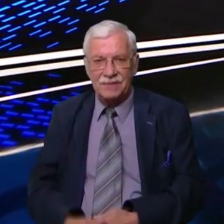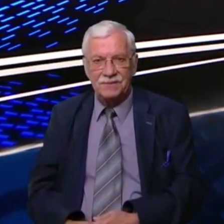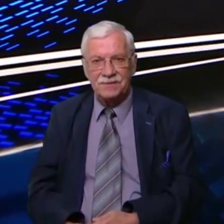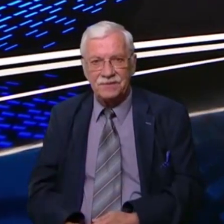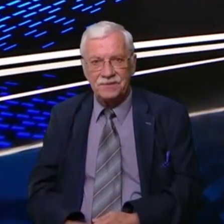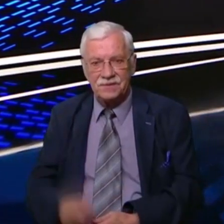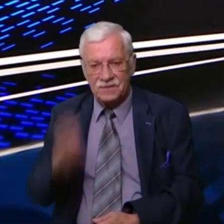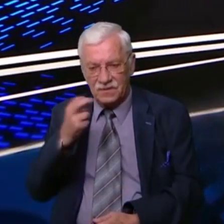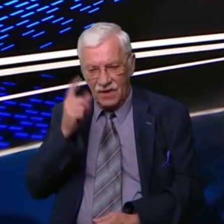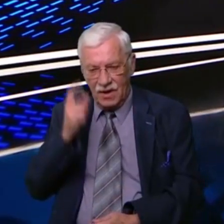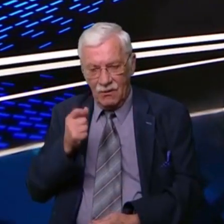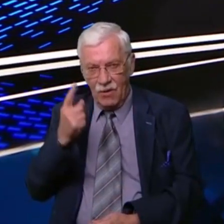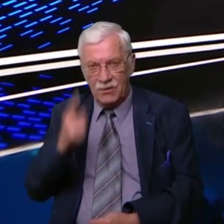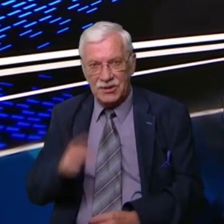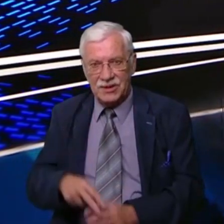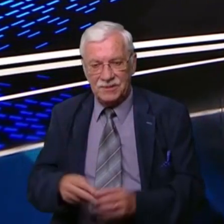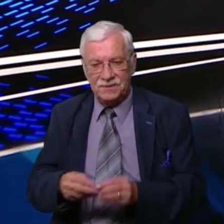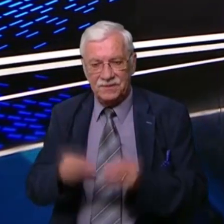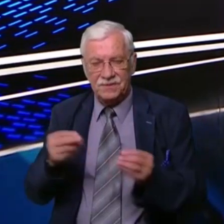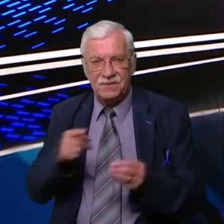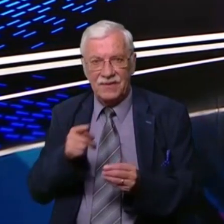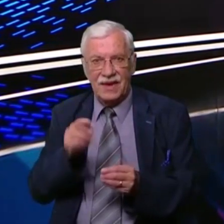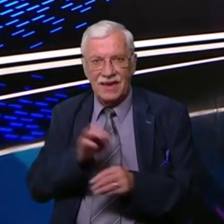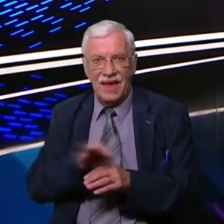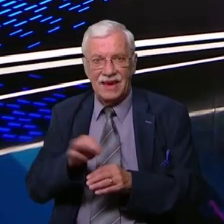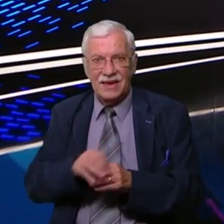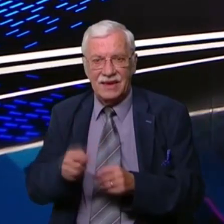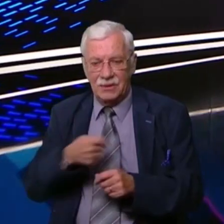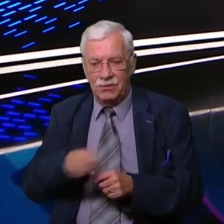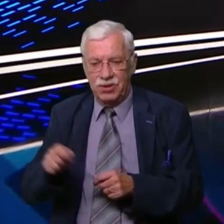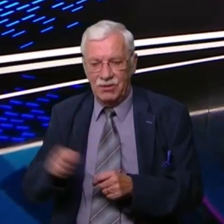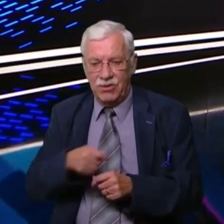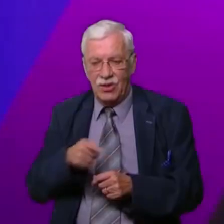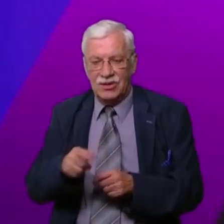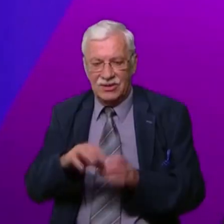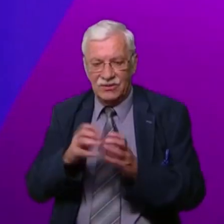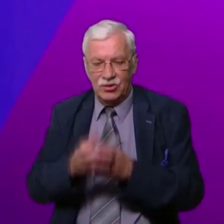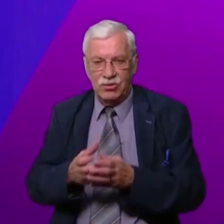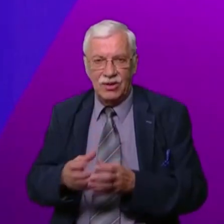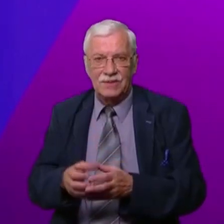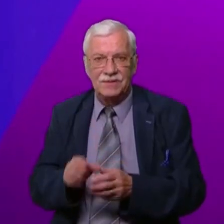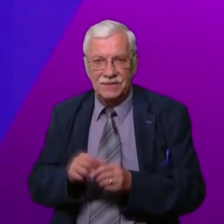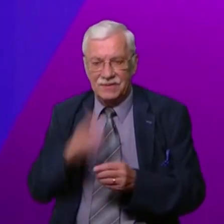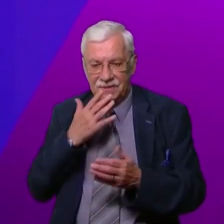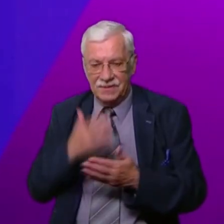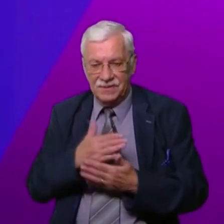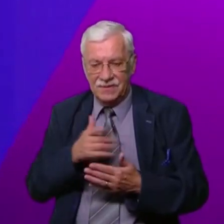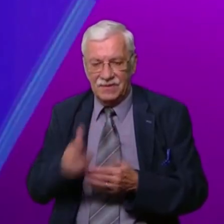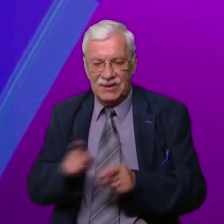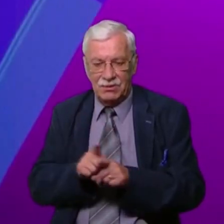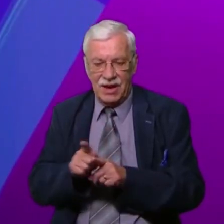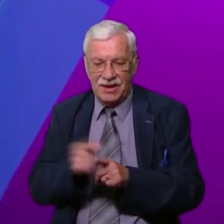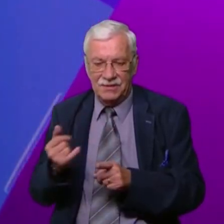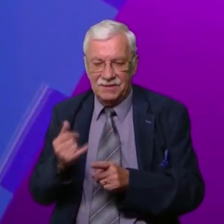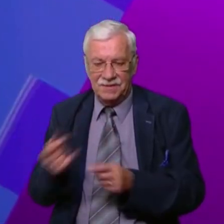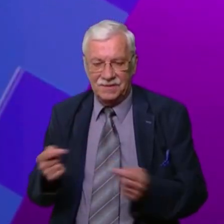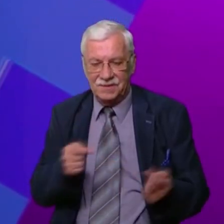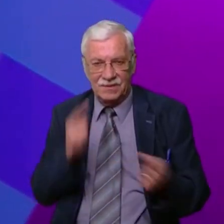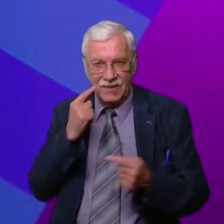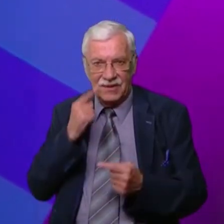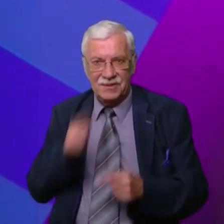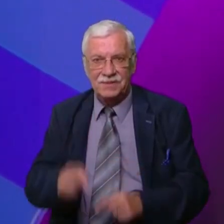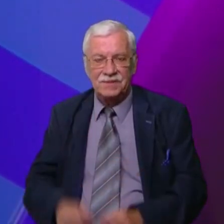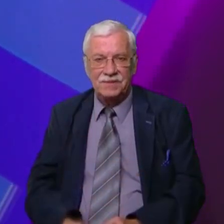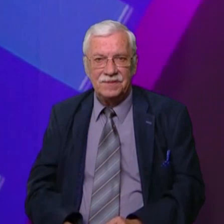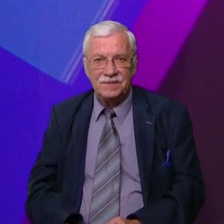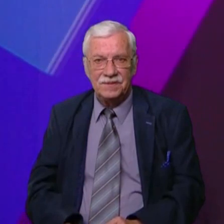Ciekawy pomysł na rozwijanie techniki. Nie widziałem tego. Taki futbolowy ping-pong. Tak, dobre, tak. Dobre. Jest wielkim fanem tego z bratem właśnie. Najczęściej w to grają. Ale